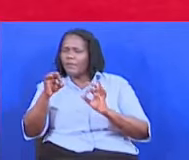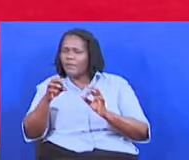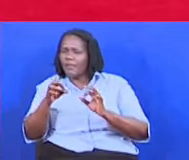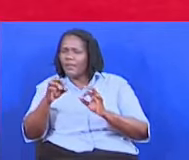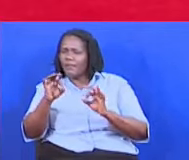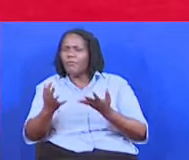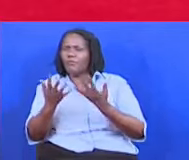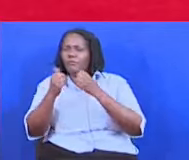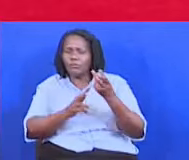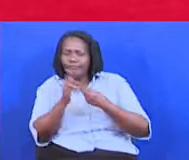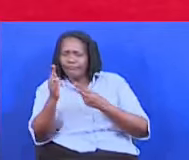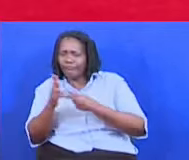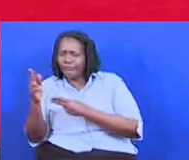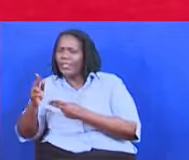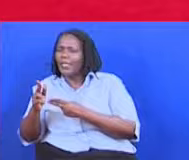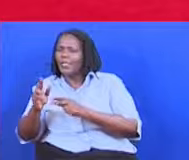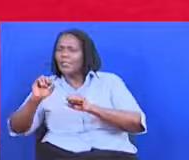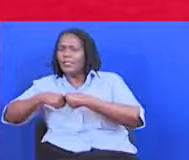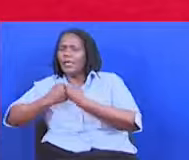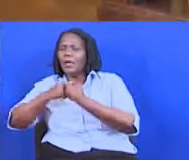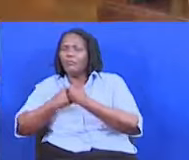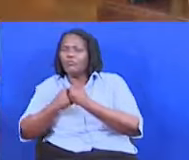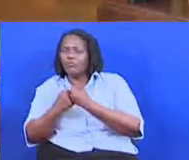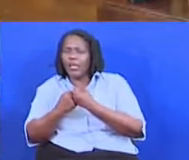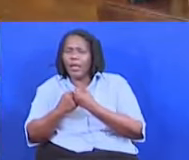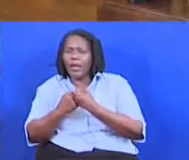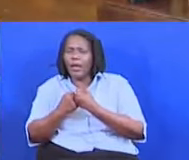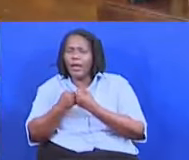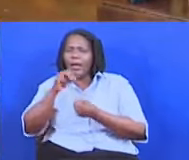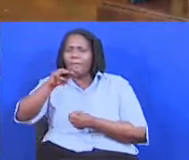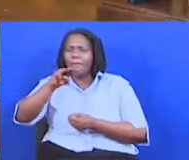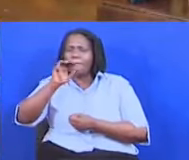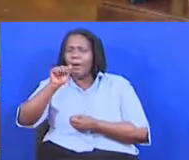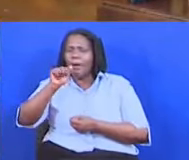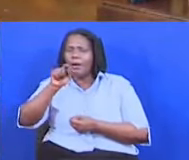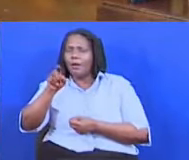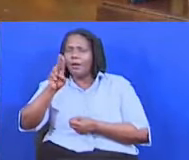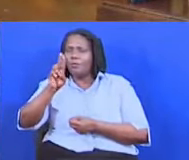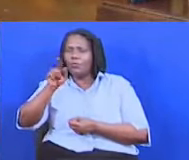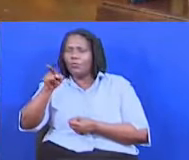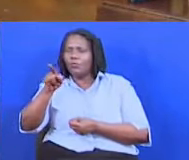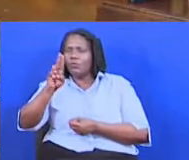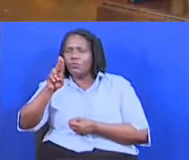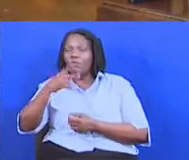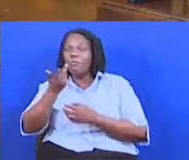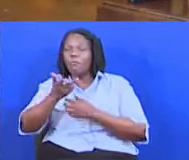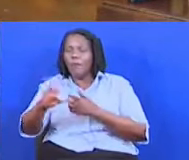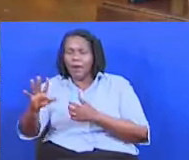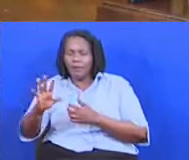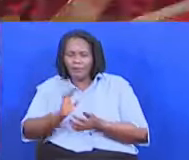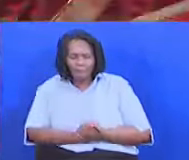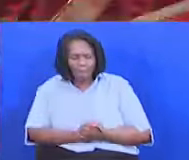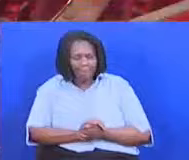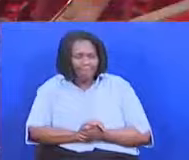magugu maji katika maeneo hayo. Asante Mheshimiwa Speaker. Mheshimiwa Halifa, swali la